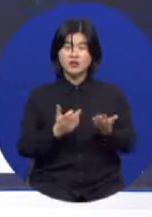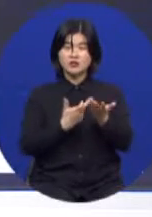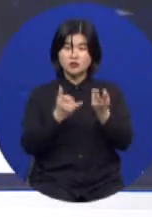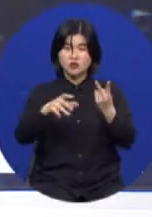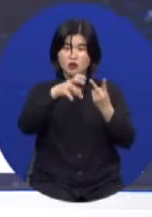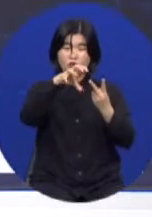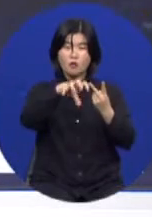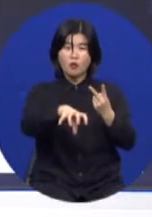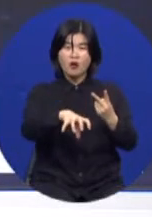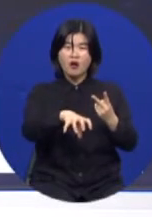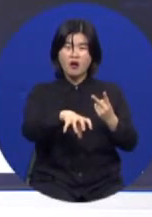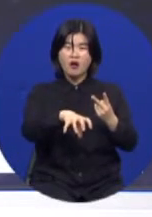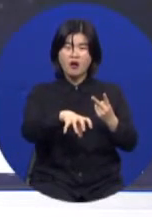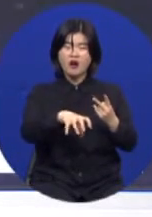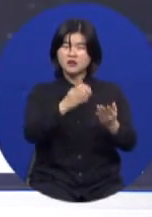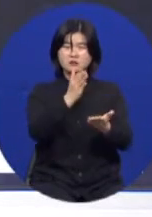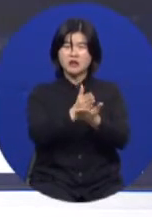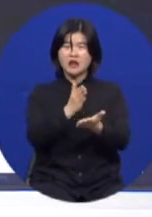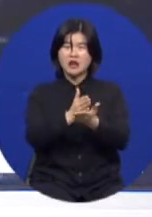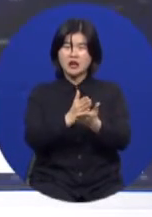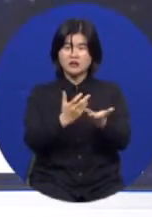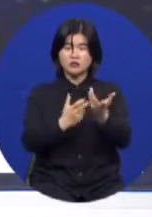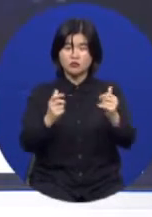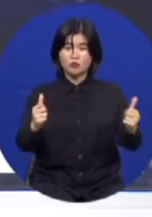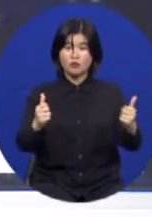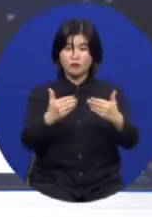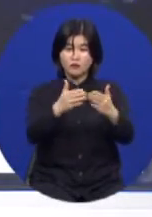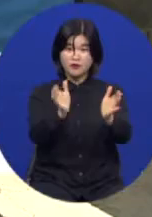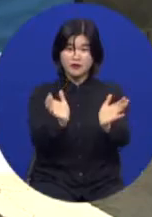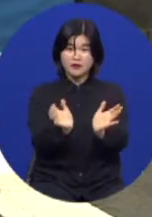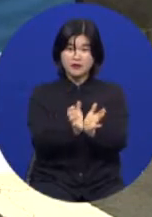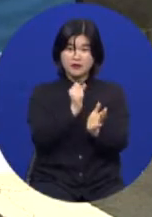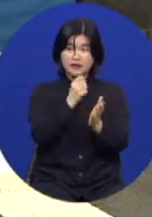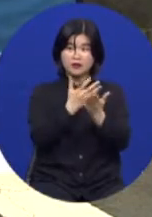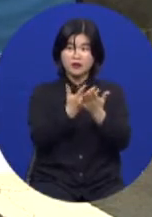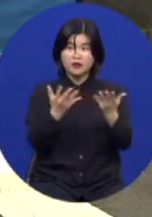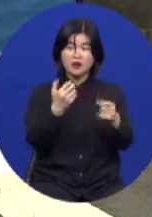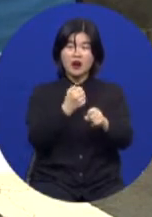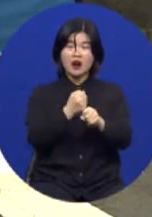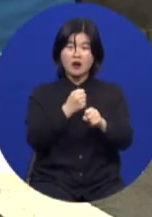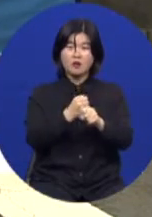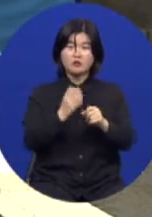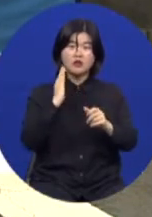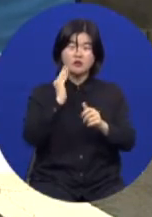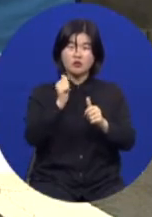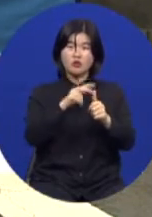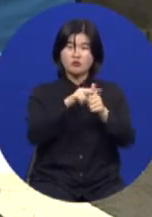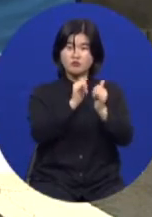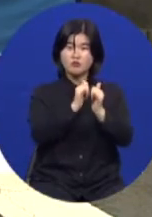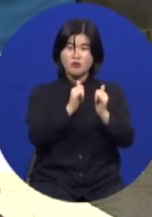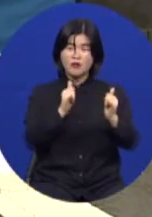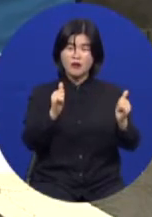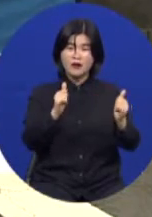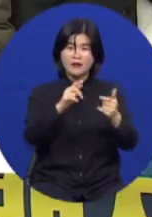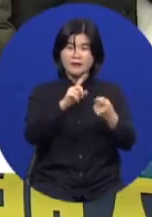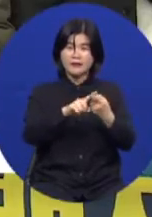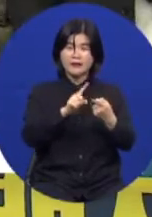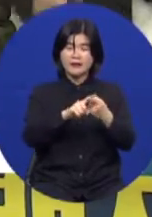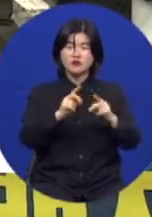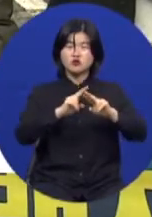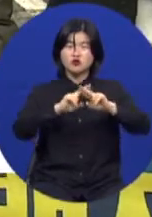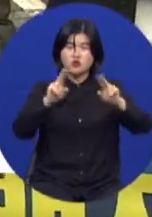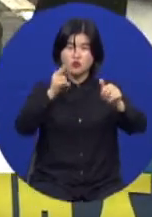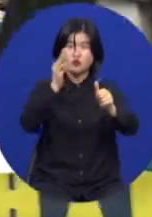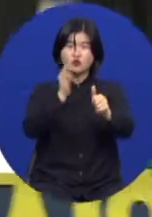제주 제2공항 강행저지 비상도민회의는 제주도청 앞에서 기자회견을 열고 대선 후보들에게 제2공항